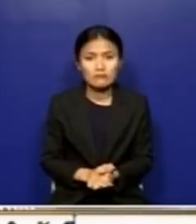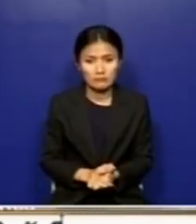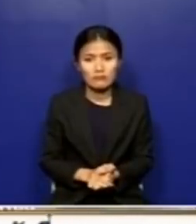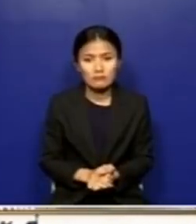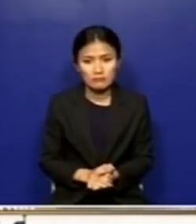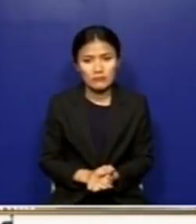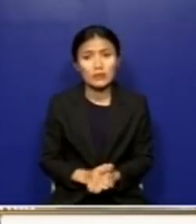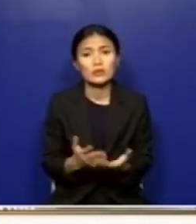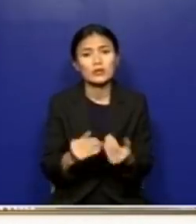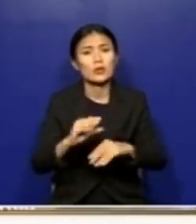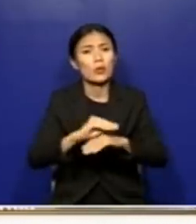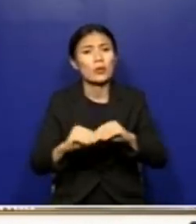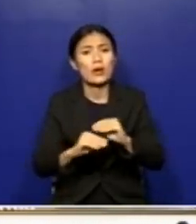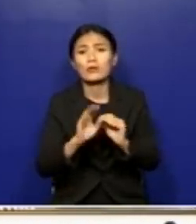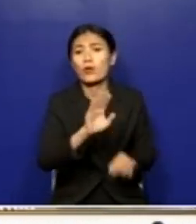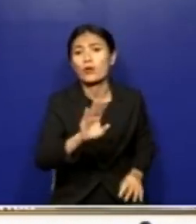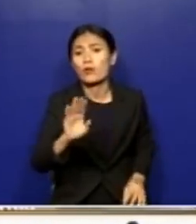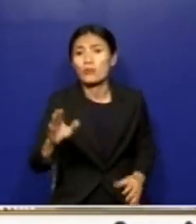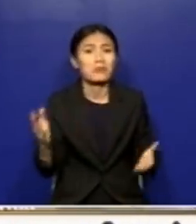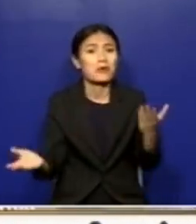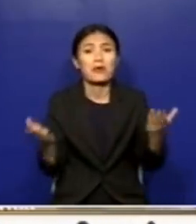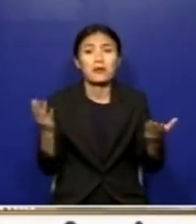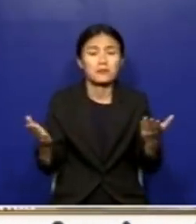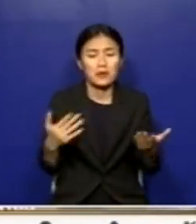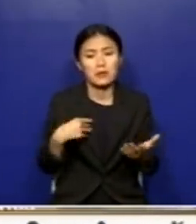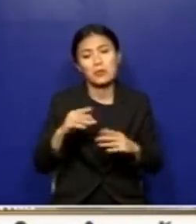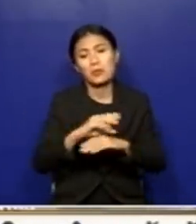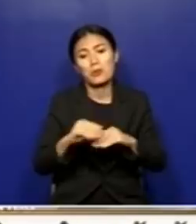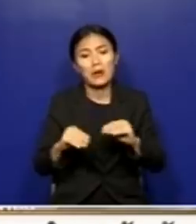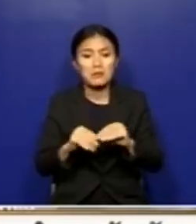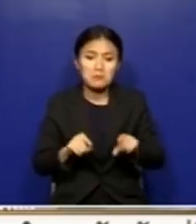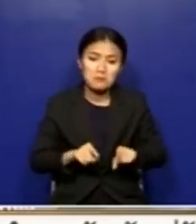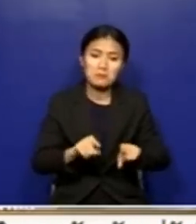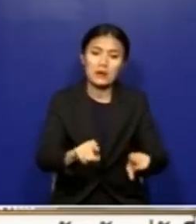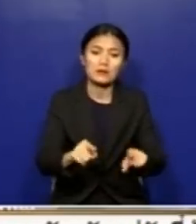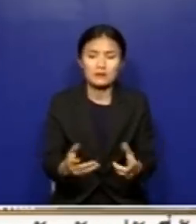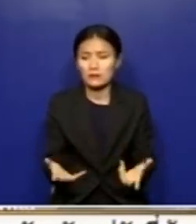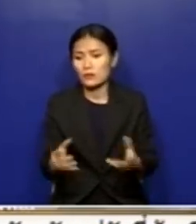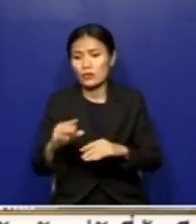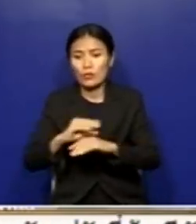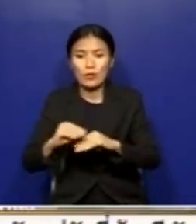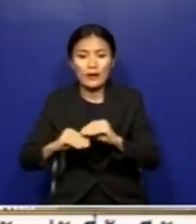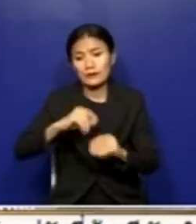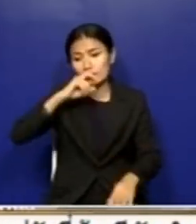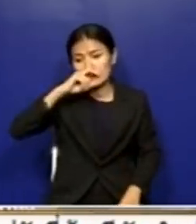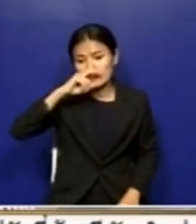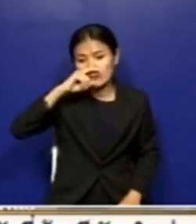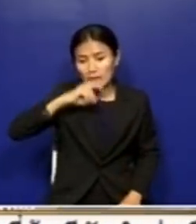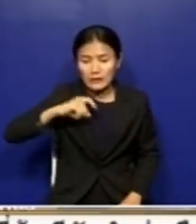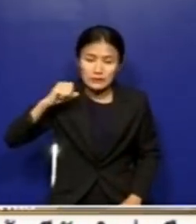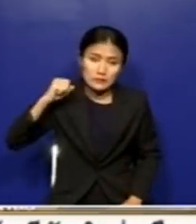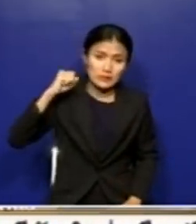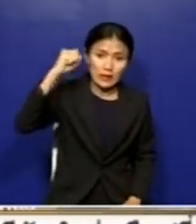ท่านจะเรีกโงการเห่านี้ว่าอะไร ไม่วาจะเป็นเราไม่ทิ้งกันหรือปัจจุบันเรีกใครชนะ เราชนะ